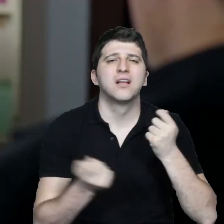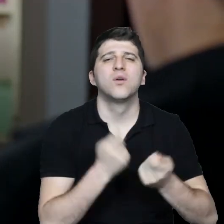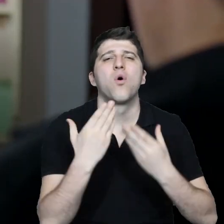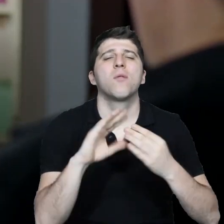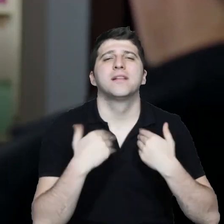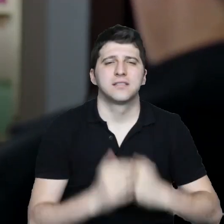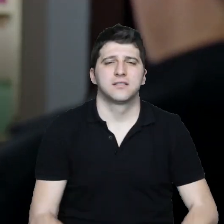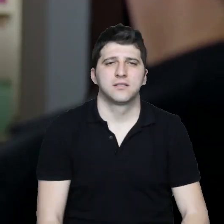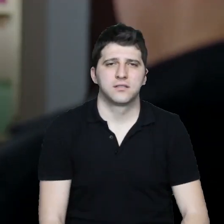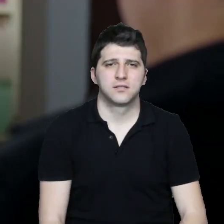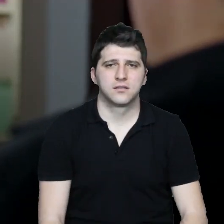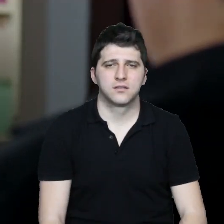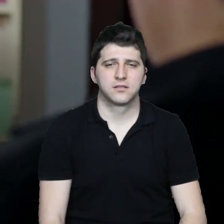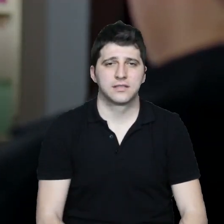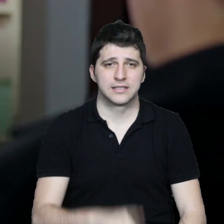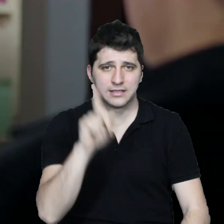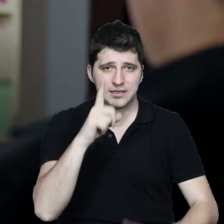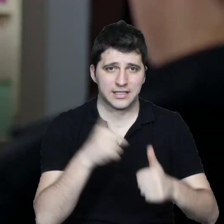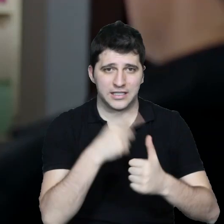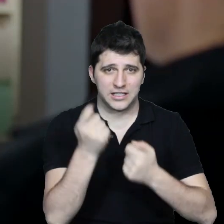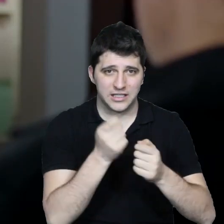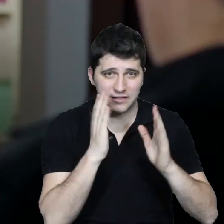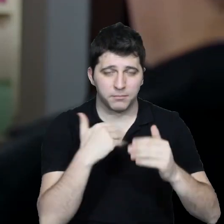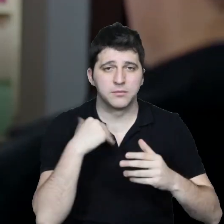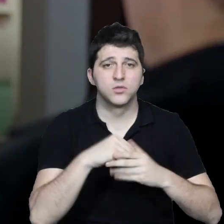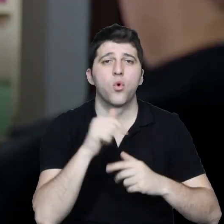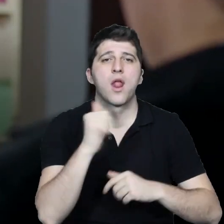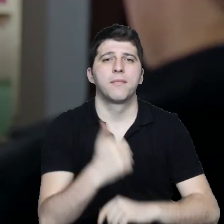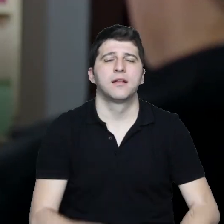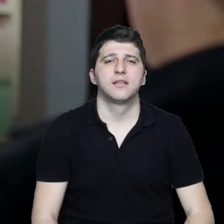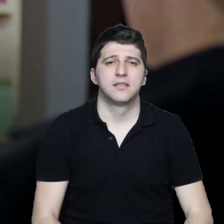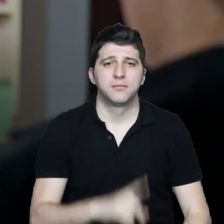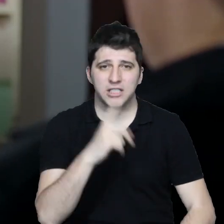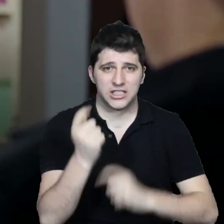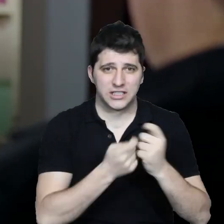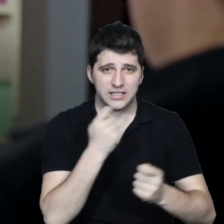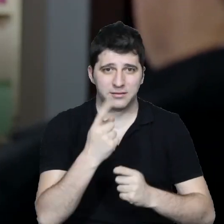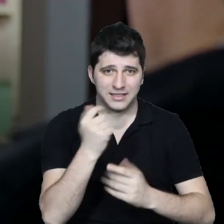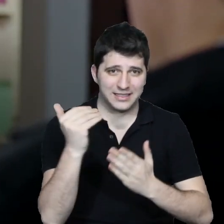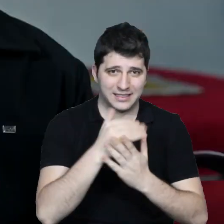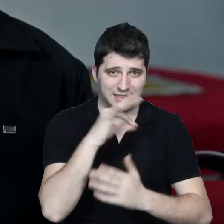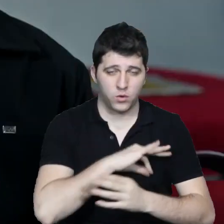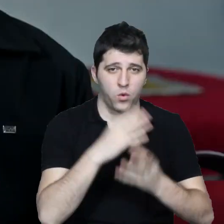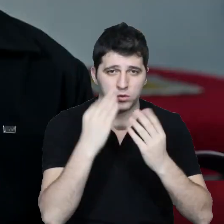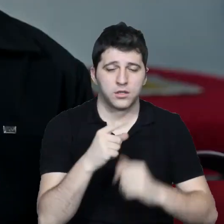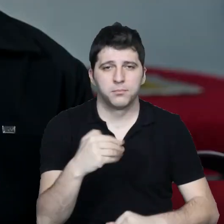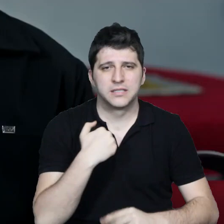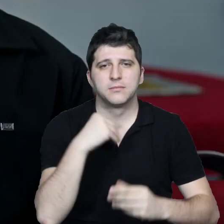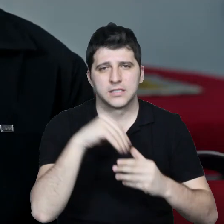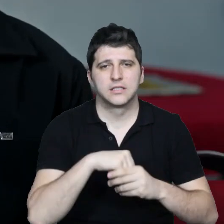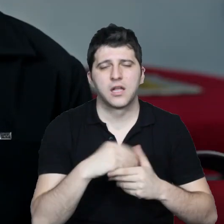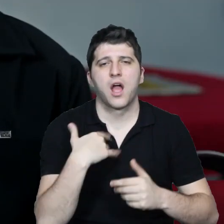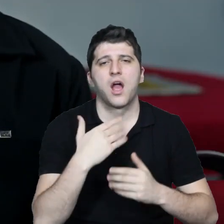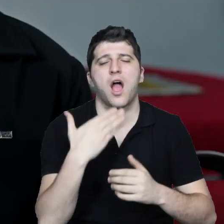evet. Yani ilk etapta işinizin devamı bizim için çok önemli. Yani bir işiniz sabit bir geliriniz olursa bu bizim için çok